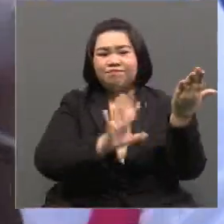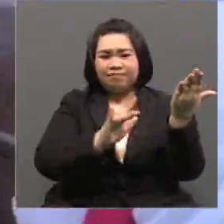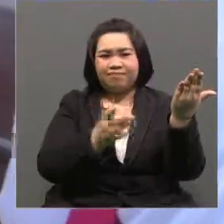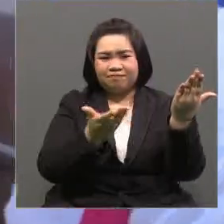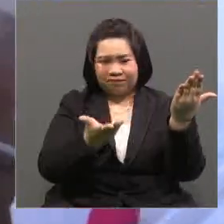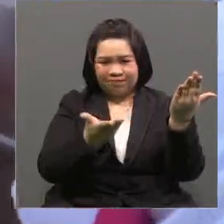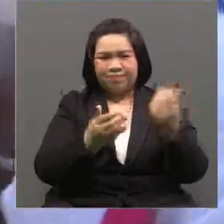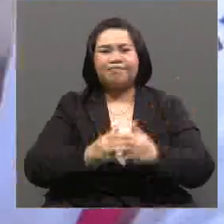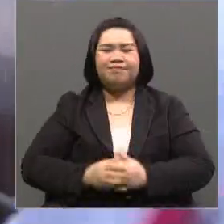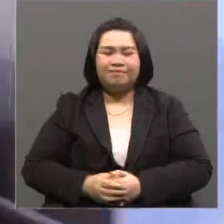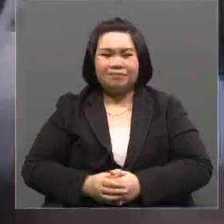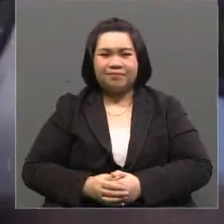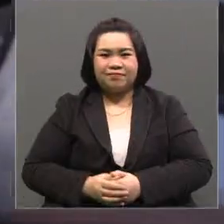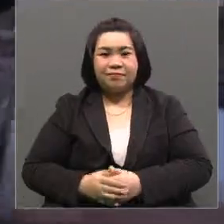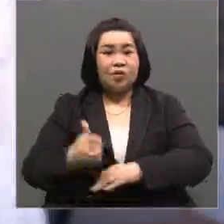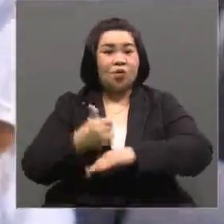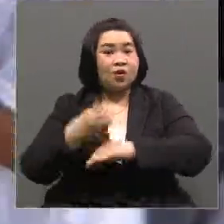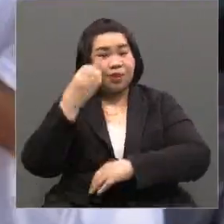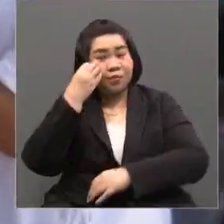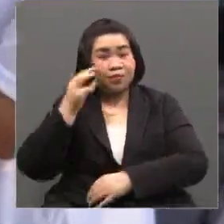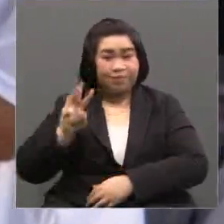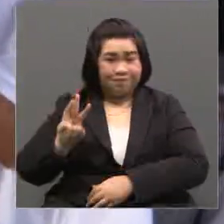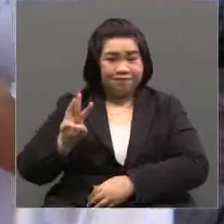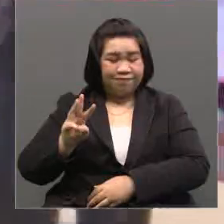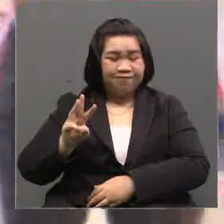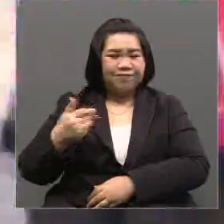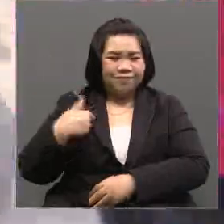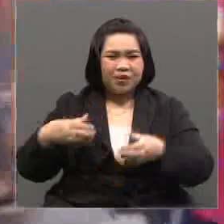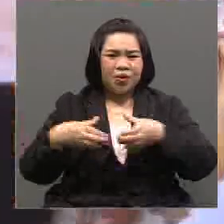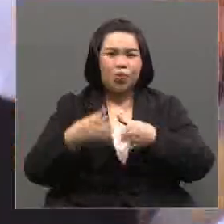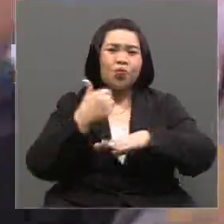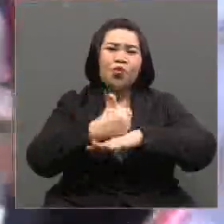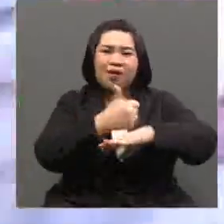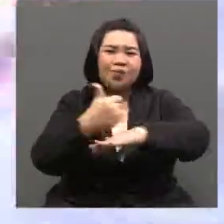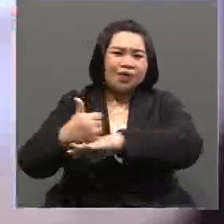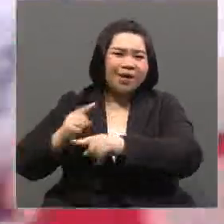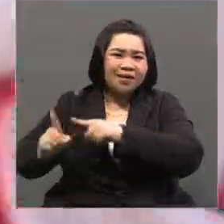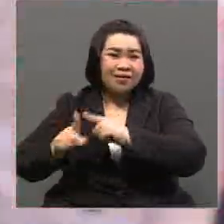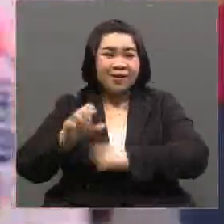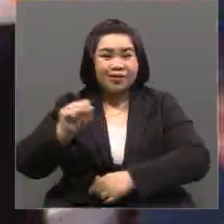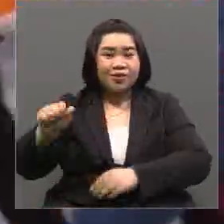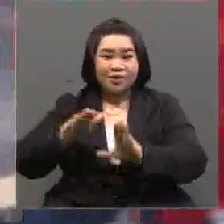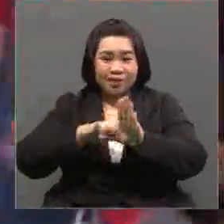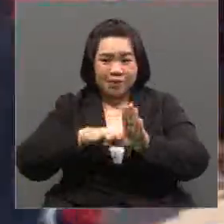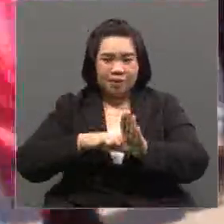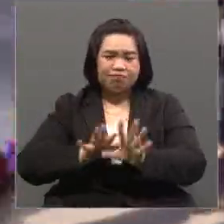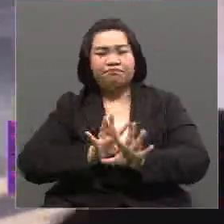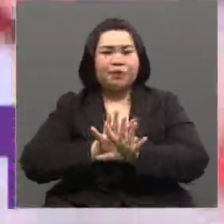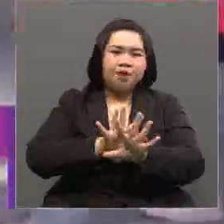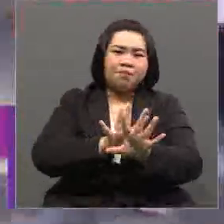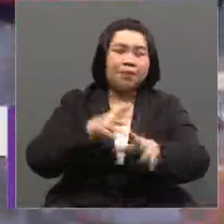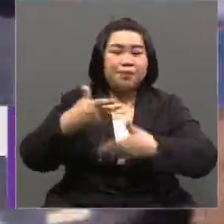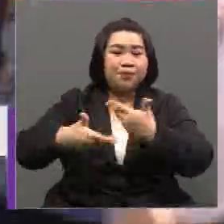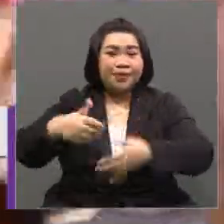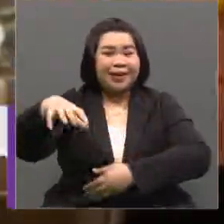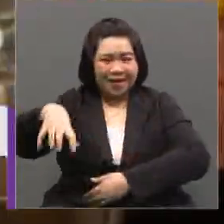นายวราวุธศิลปะอาชาค่ะในส่วนของหัวหน้าพรรคแล้วก็ทีมผู้บริหารผู้สมัครส.สเดินตลาดกันที่เทศบาล